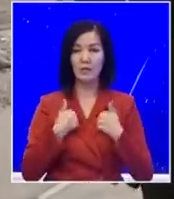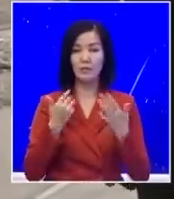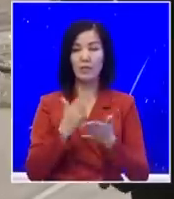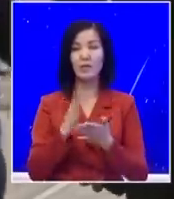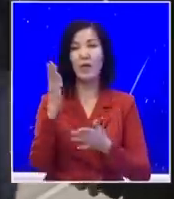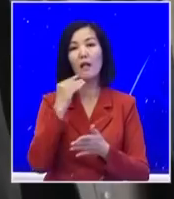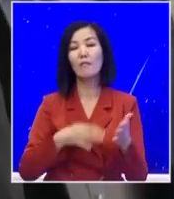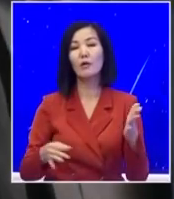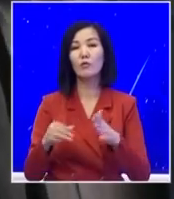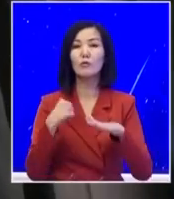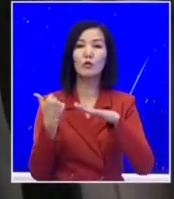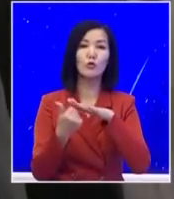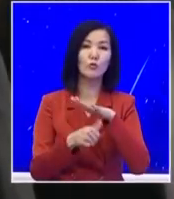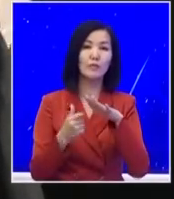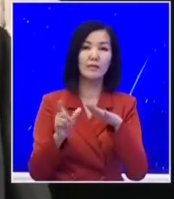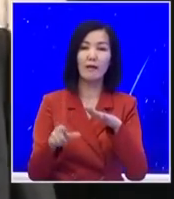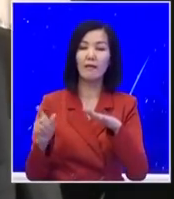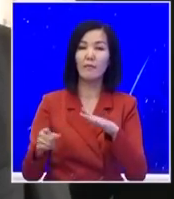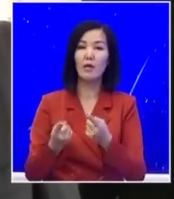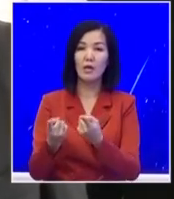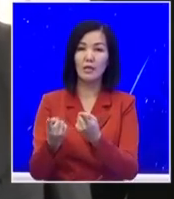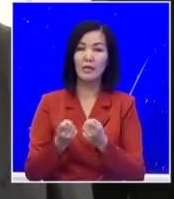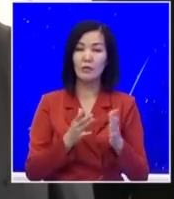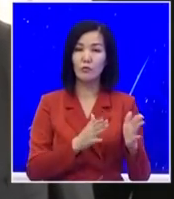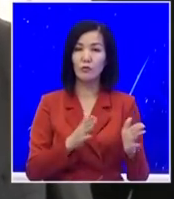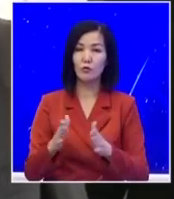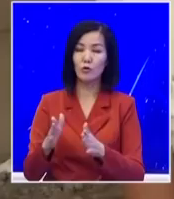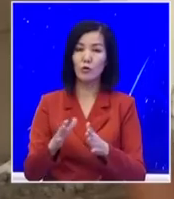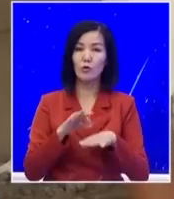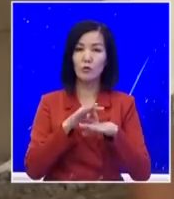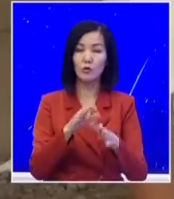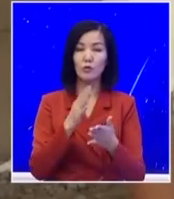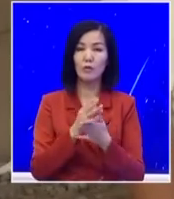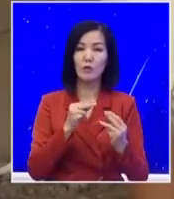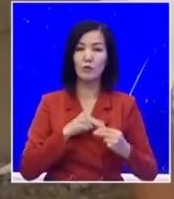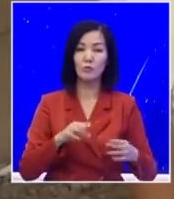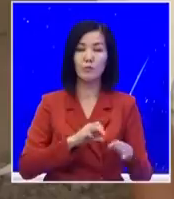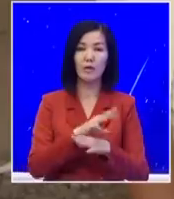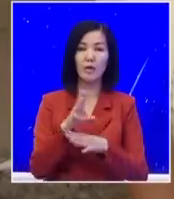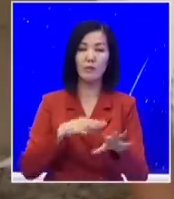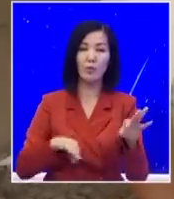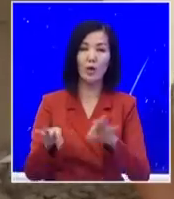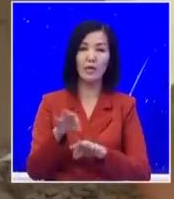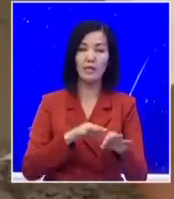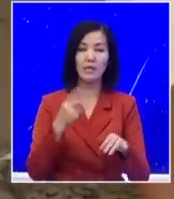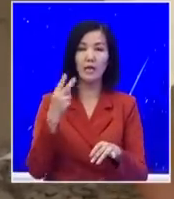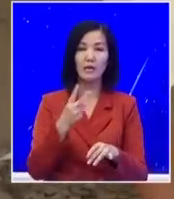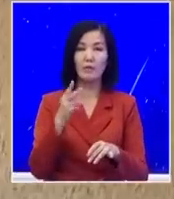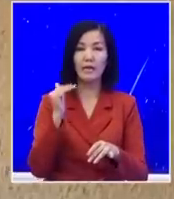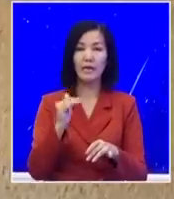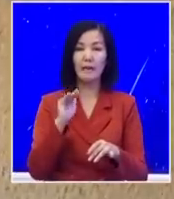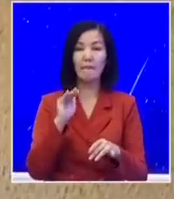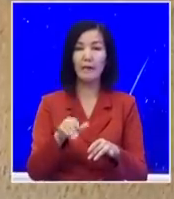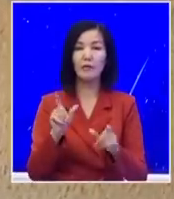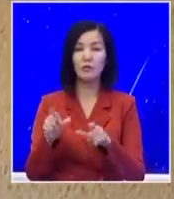Алматы облысында жұмыссыз азаматтарды жұмысқа тарту жүйелі жүргізіліп келеді. Жұмыспен қамтудың жол картасы жобасымен 22 мыңға жуық